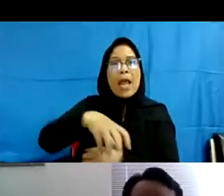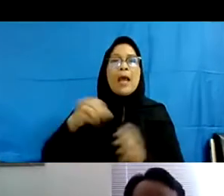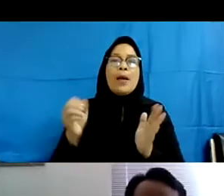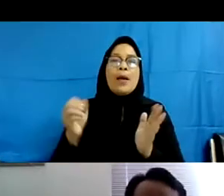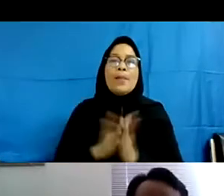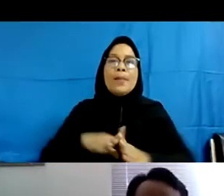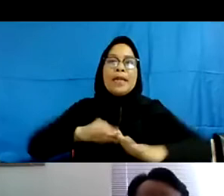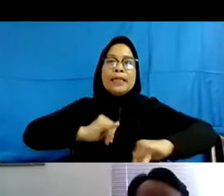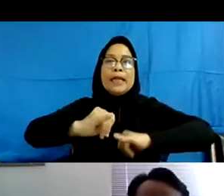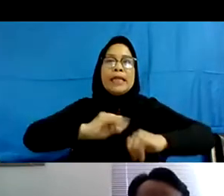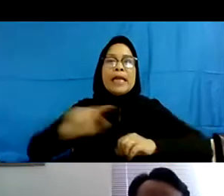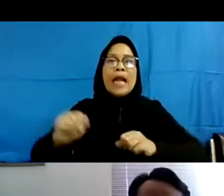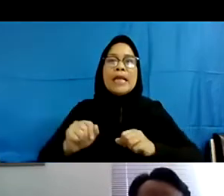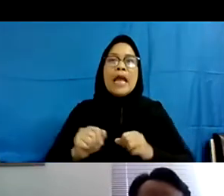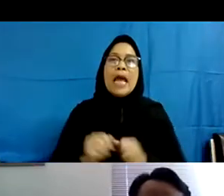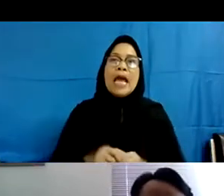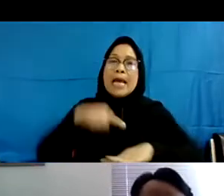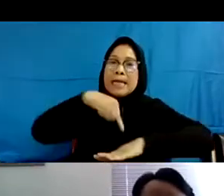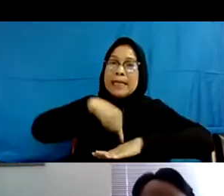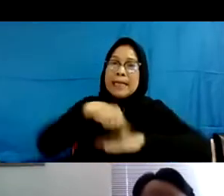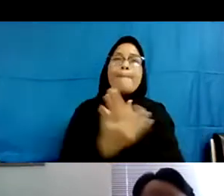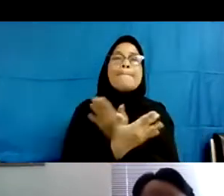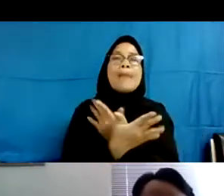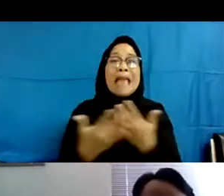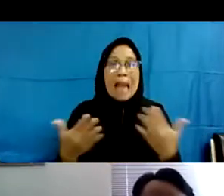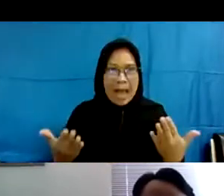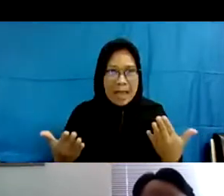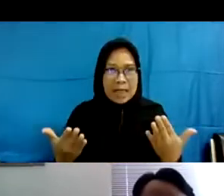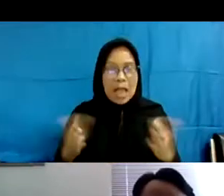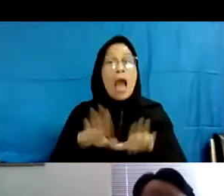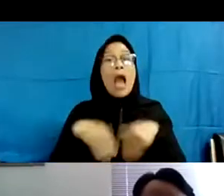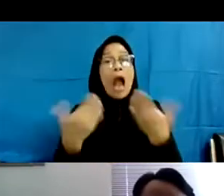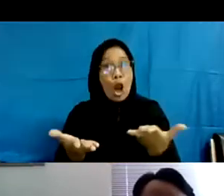mensinergikan juga pilar-pilar yang ada di masyarakat. Jadi kalau tadi